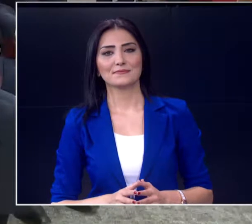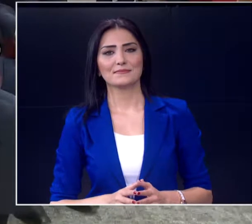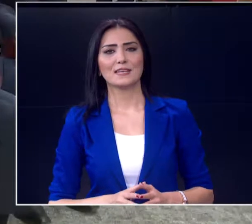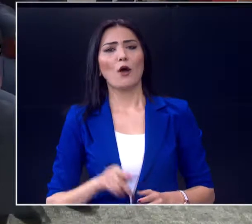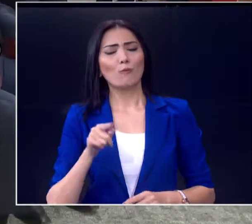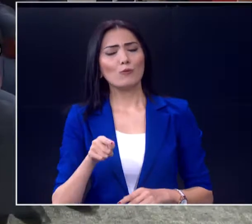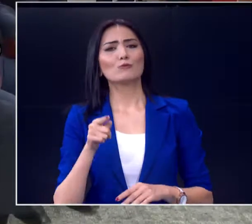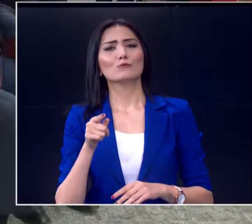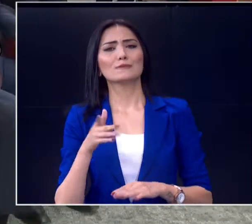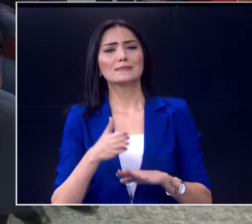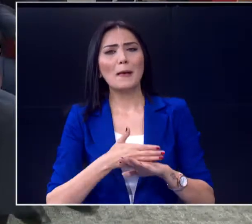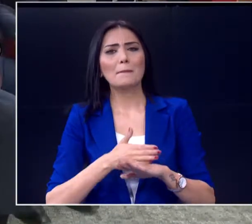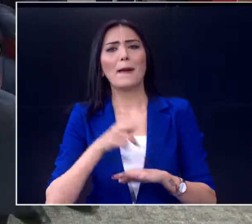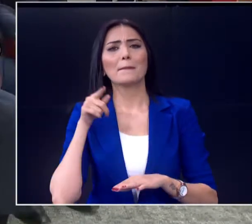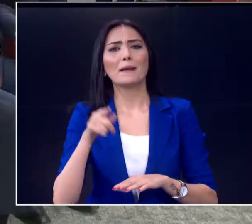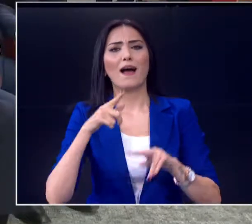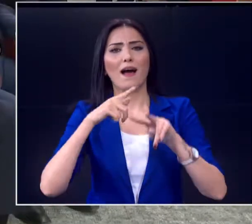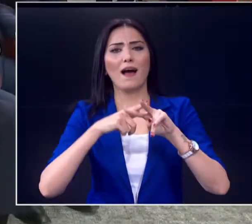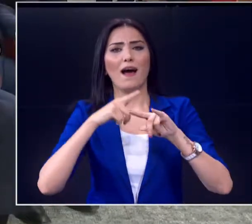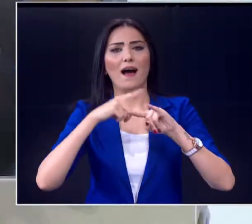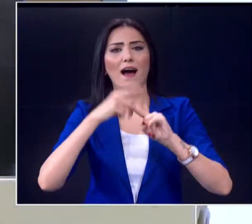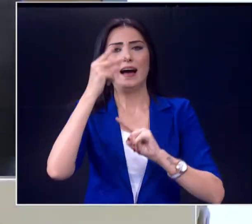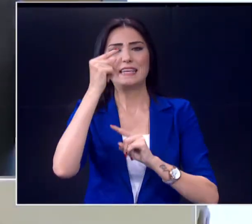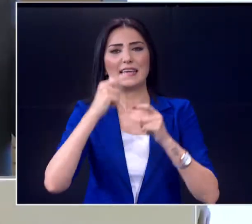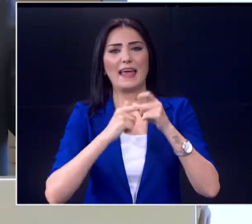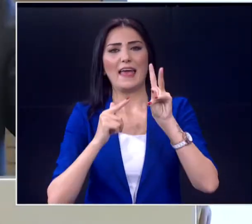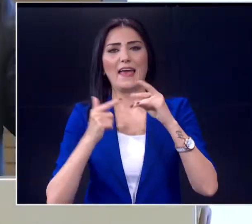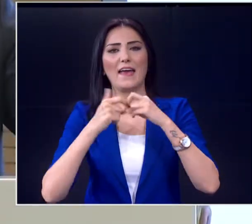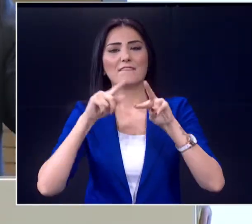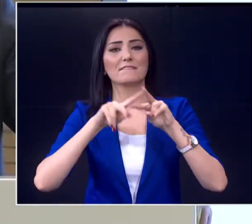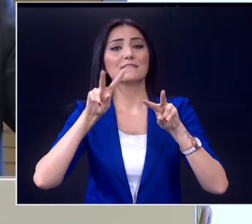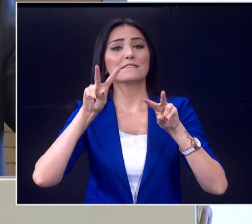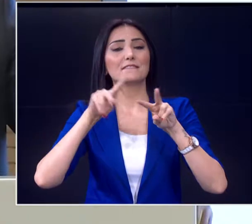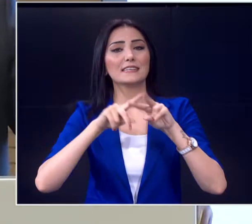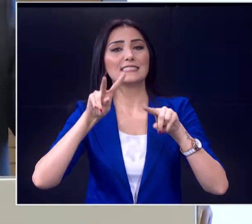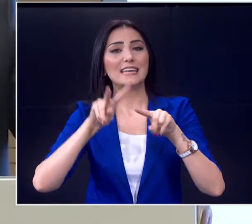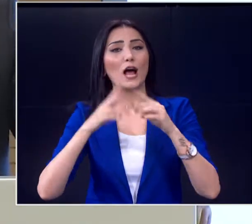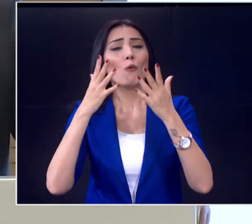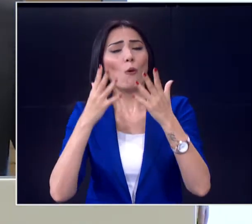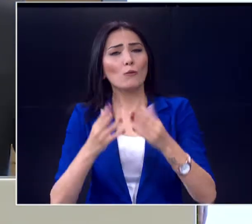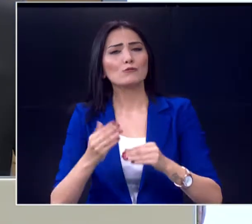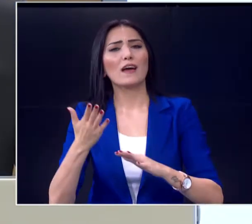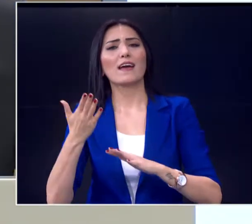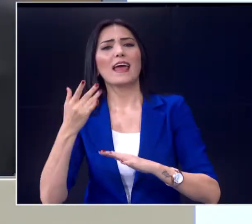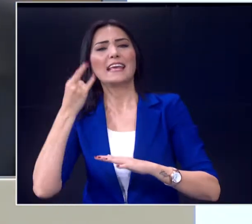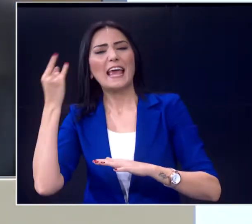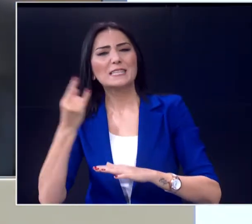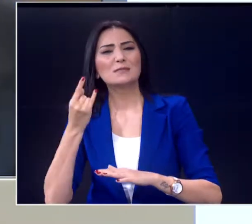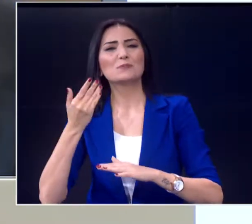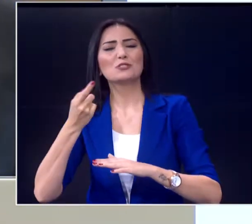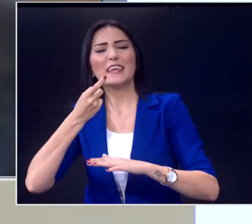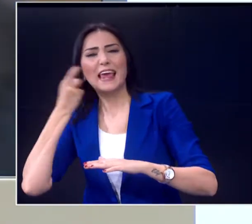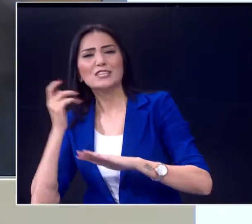Bu vesileyle başta ahi evran olmak üzere gelmiş geçmiş